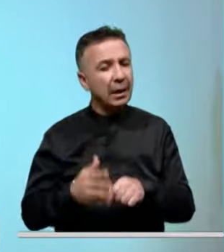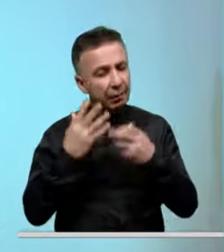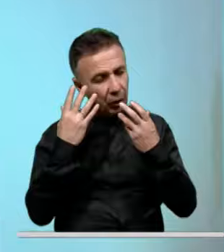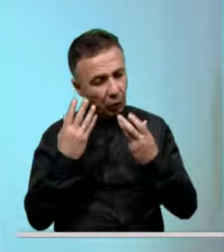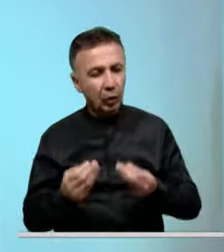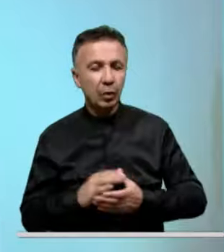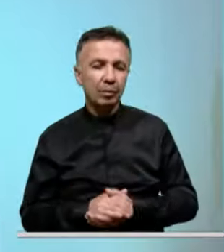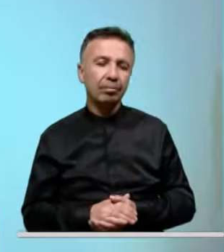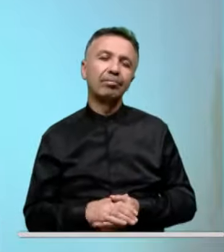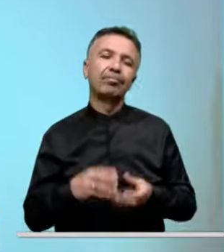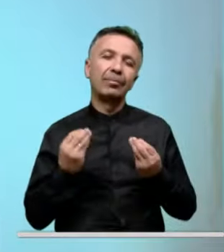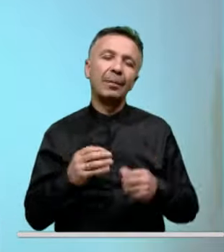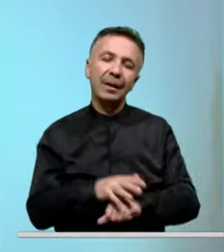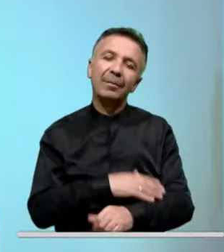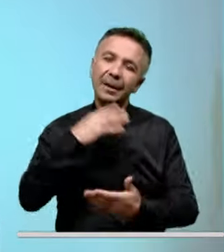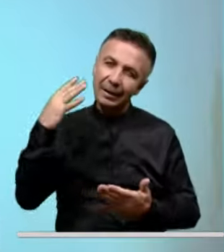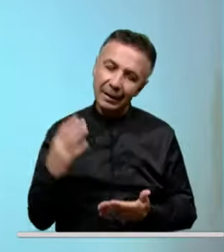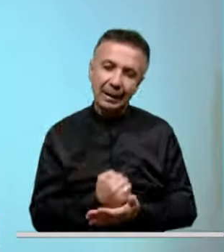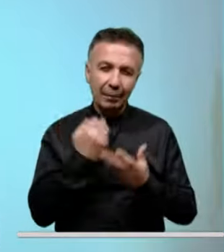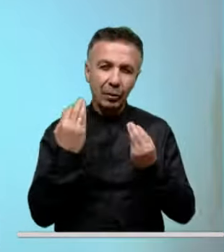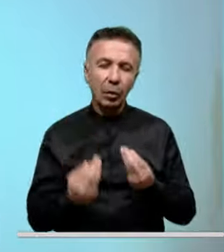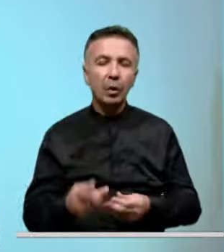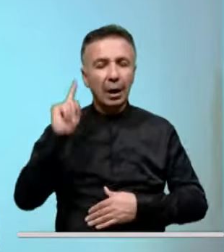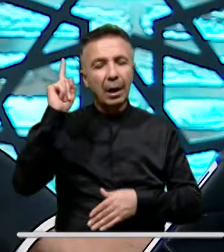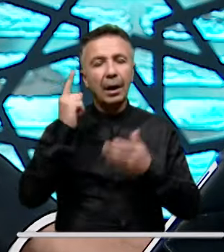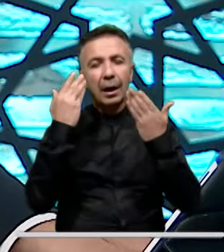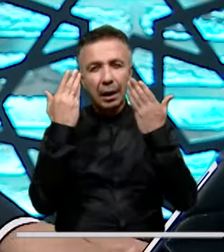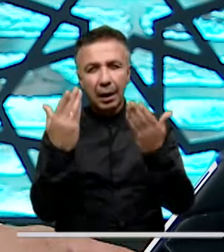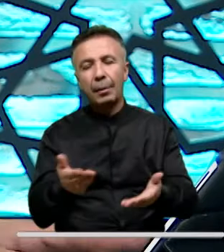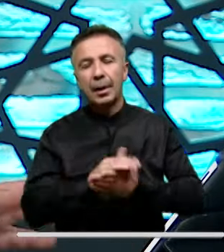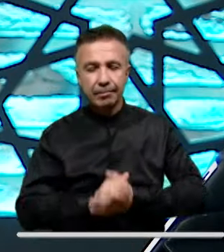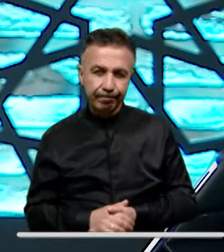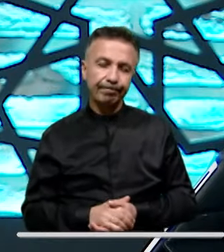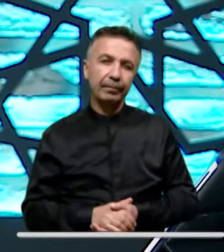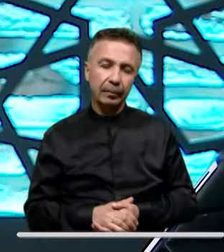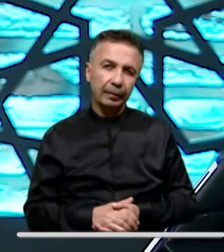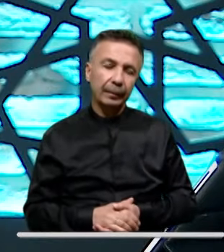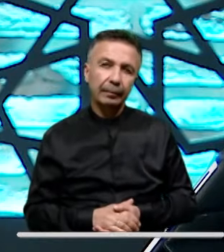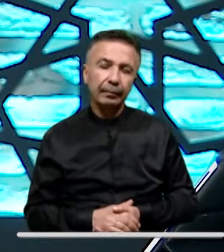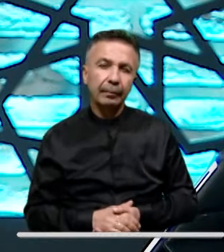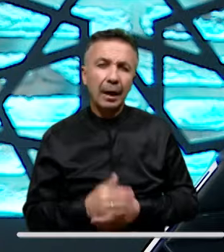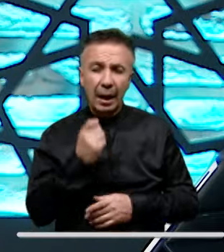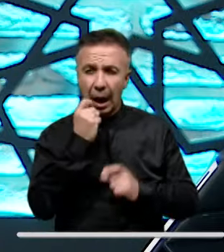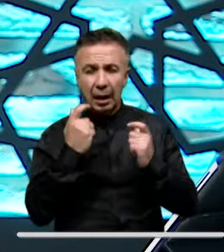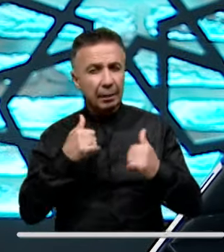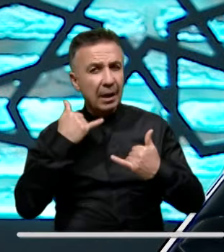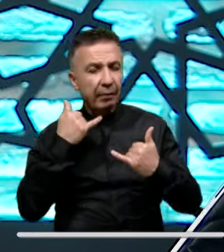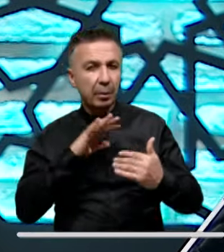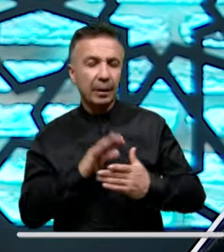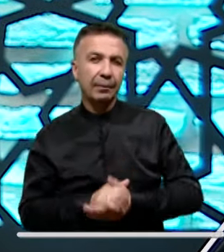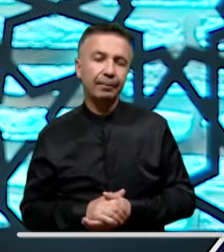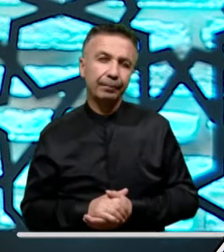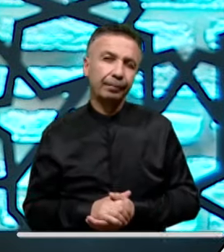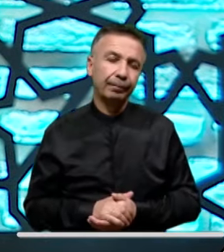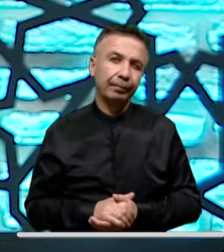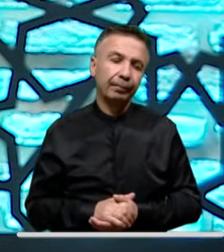olur. Güzel bir sevap da işlemiş olur. Allah kabul etsin. Peki. Allah kabul etsin. Ankara'dan bir telefonumuz daha mı